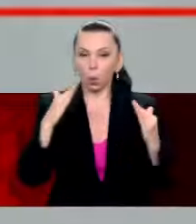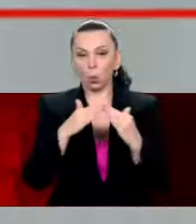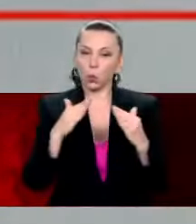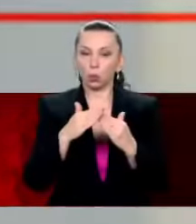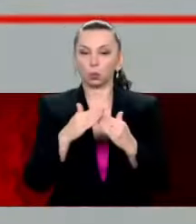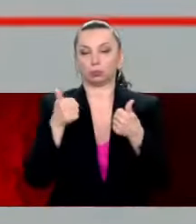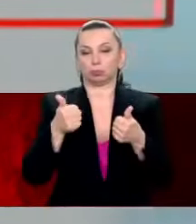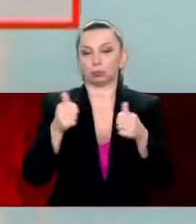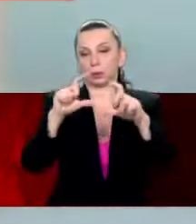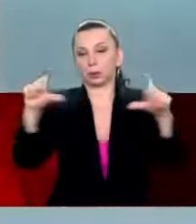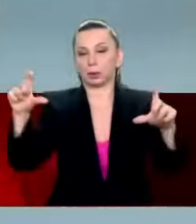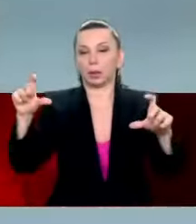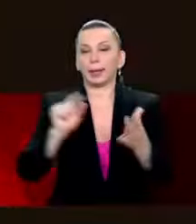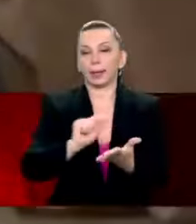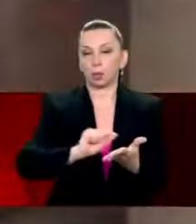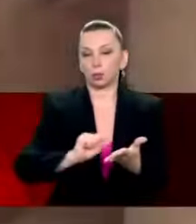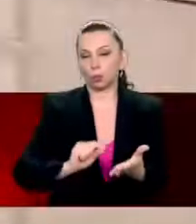yazıyor.